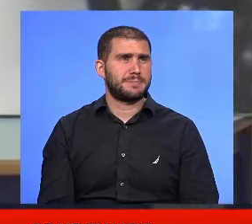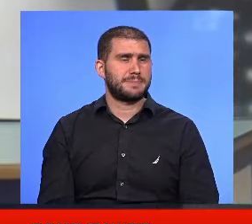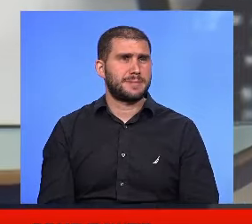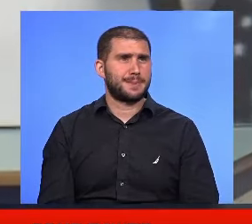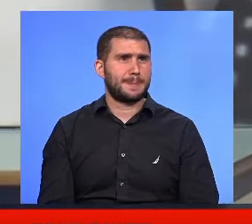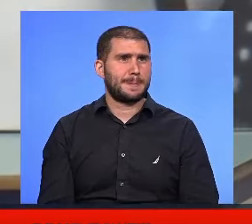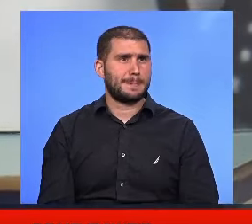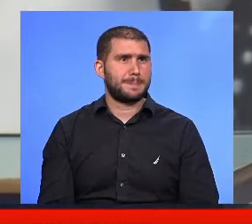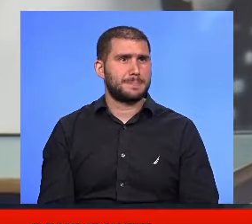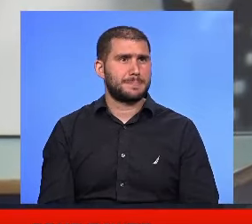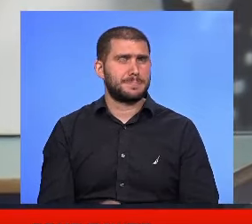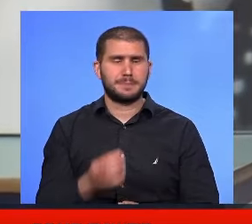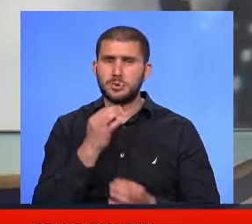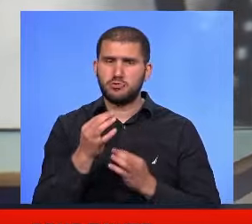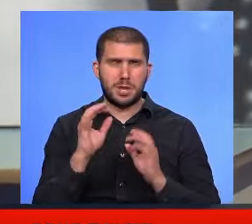שאלה